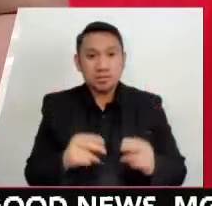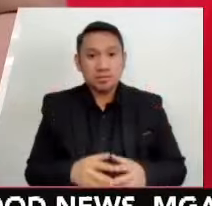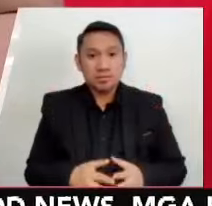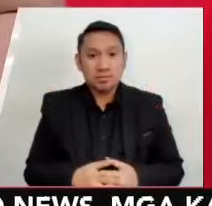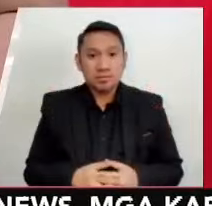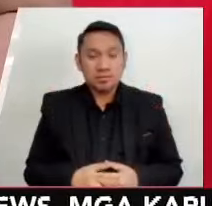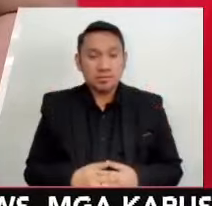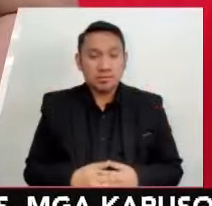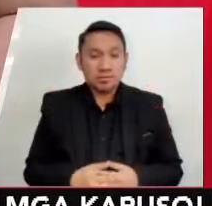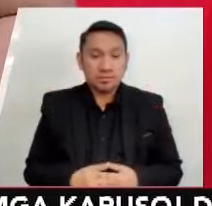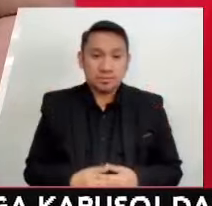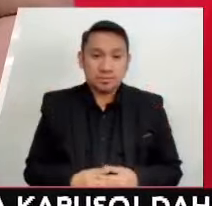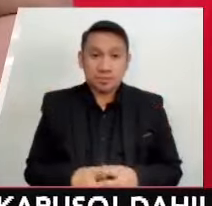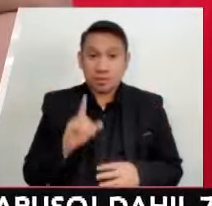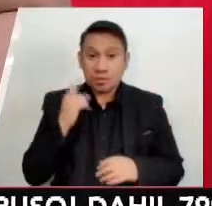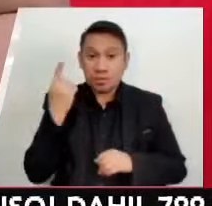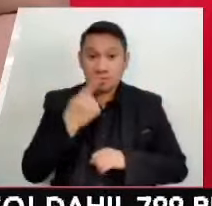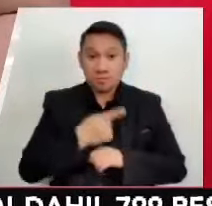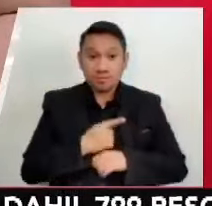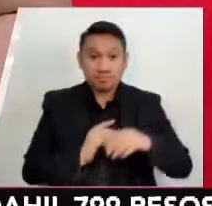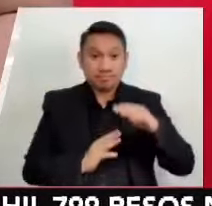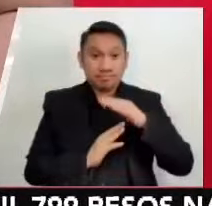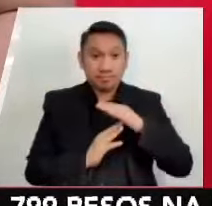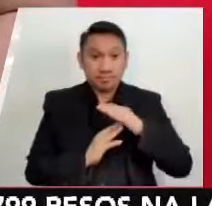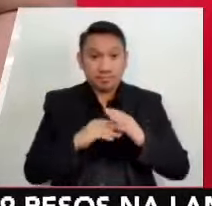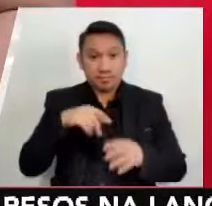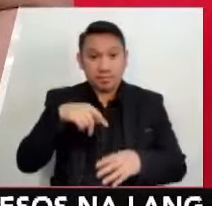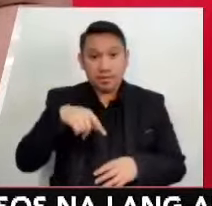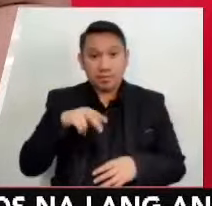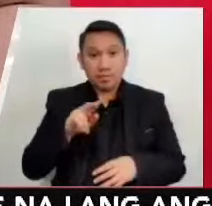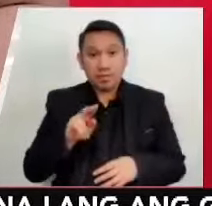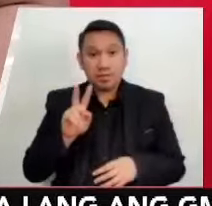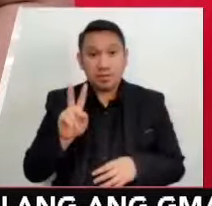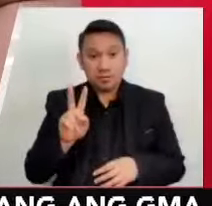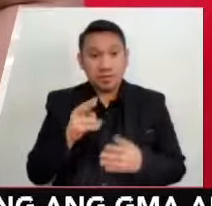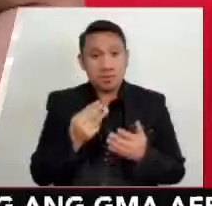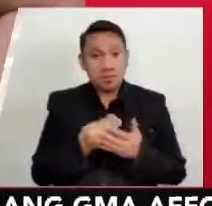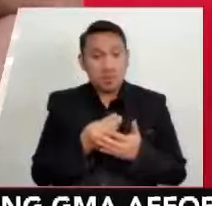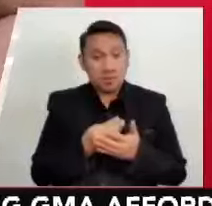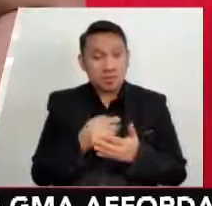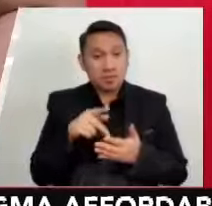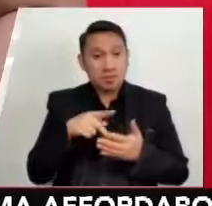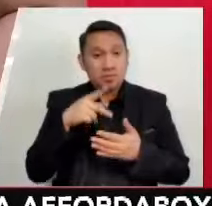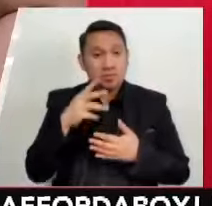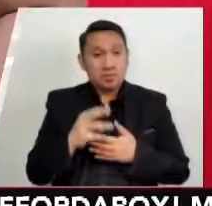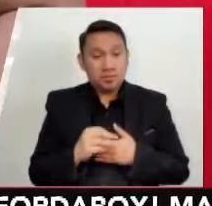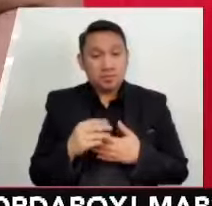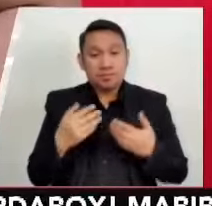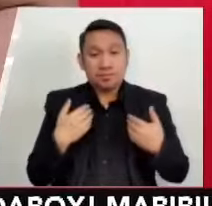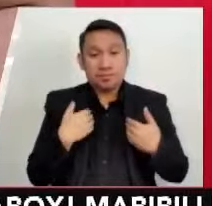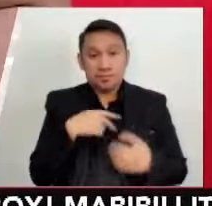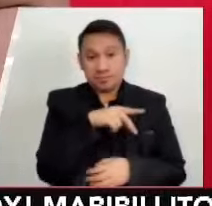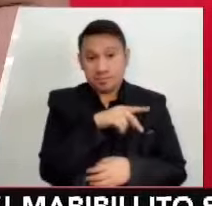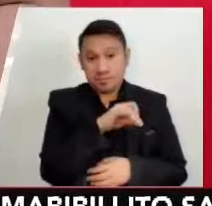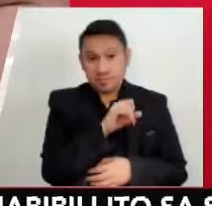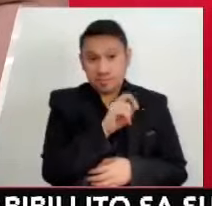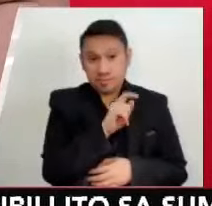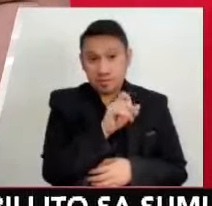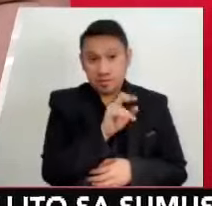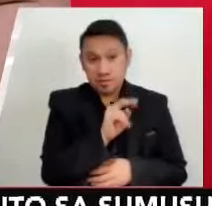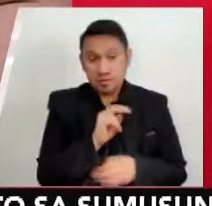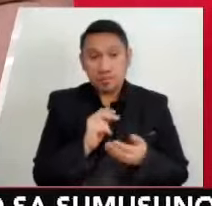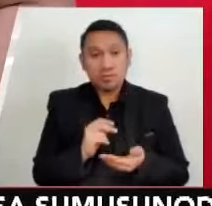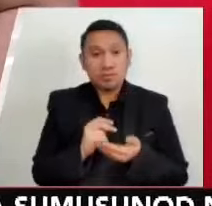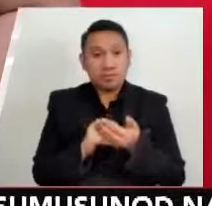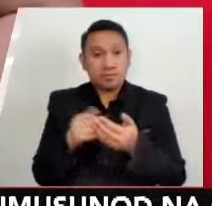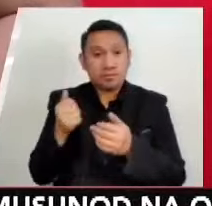Isang araw bago ang deadline ng PUV consolidation, naghain ng amended petition ang piston at iba pang grupo sa Korte Suprema na